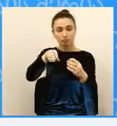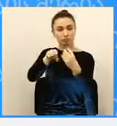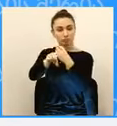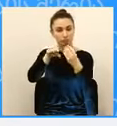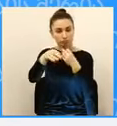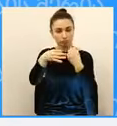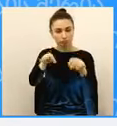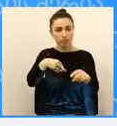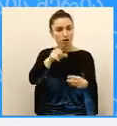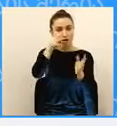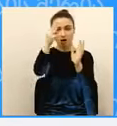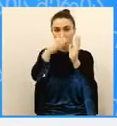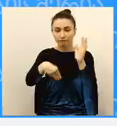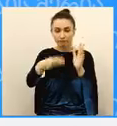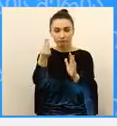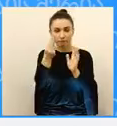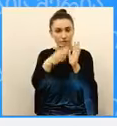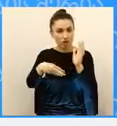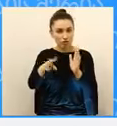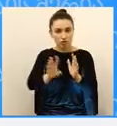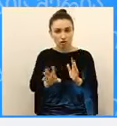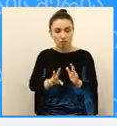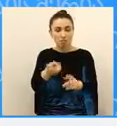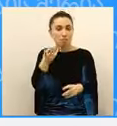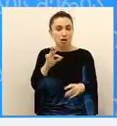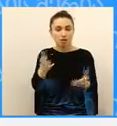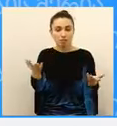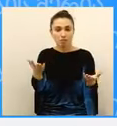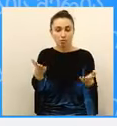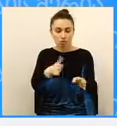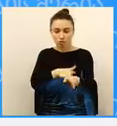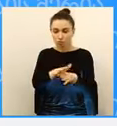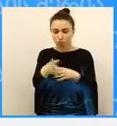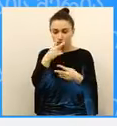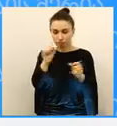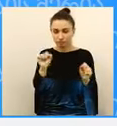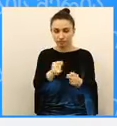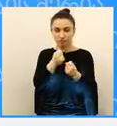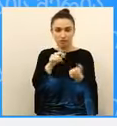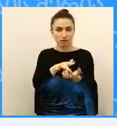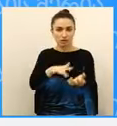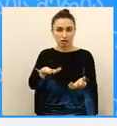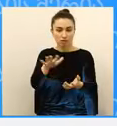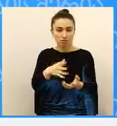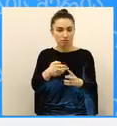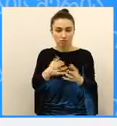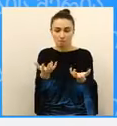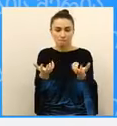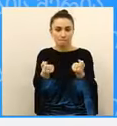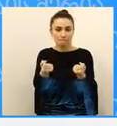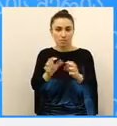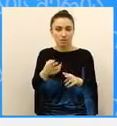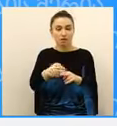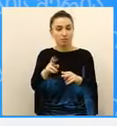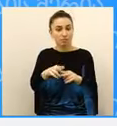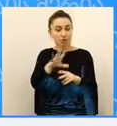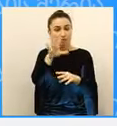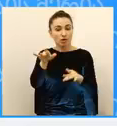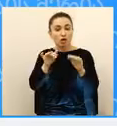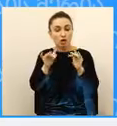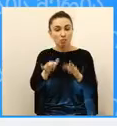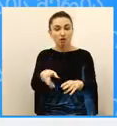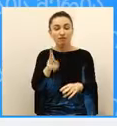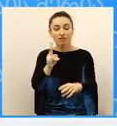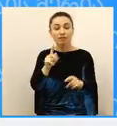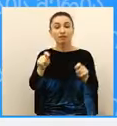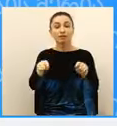სიარულის, არ ვაჯარიმებთ. Მაგრამ სრული განუკითხაობაა დღეს ქალაქში და ეს კატეგორიულად მიუღებელია. ამიტომ მიმოქმედეთ,